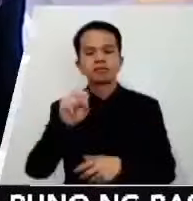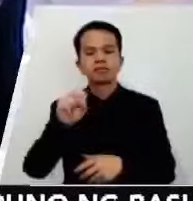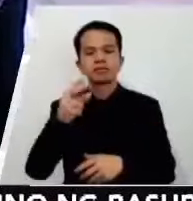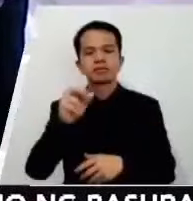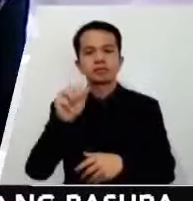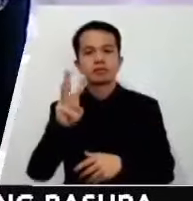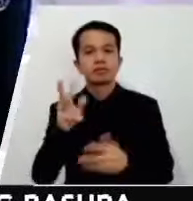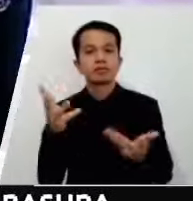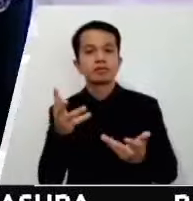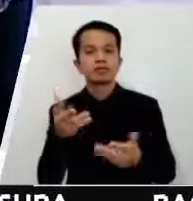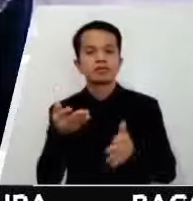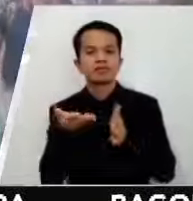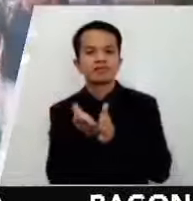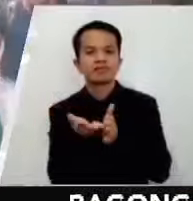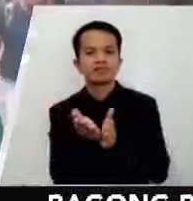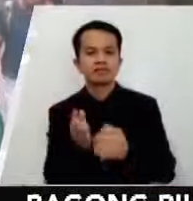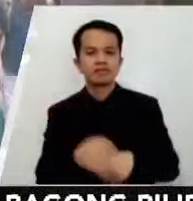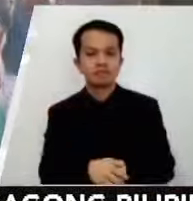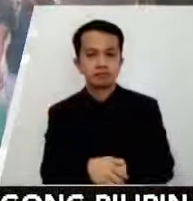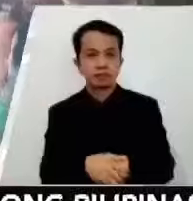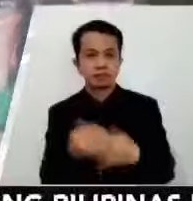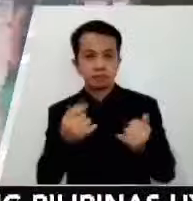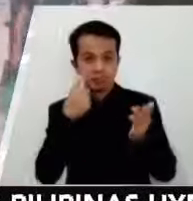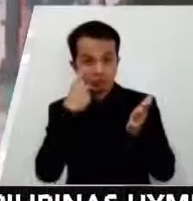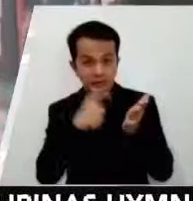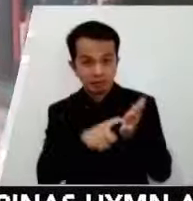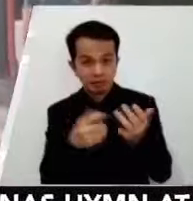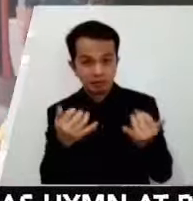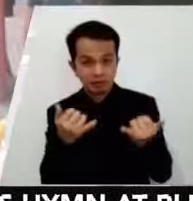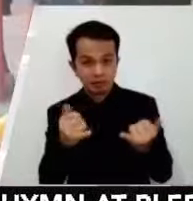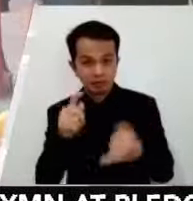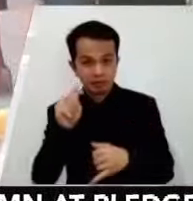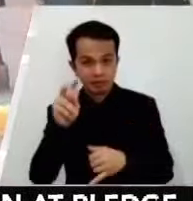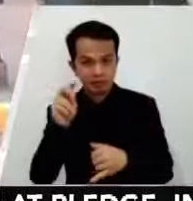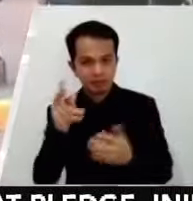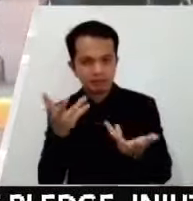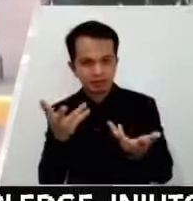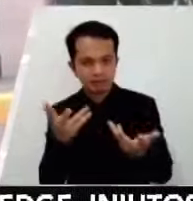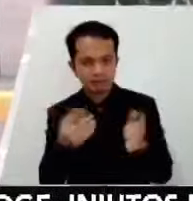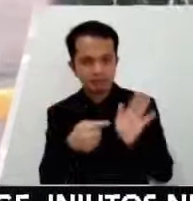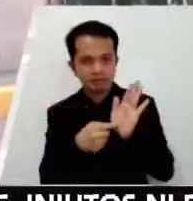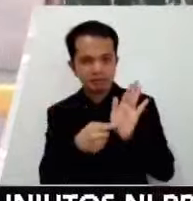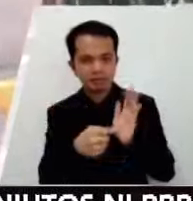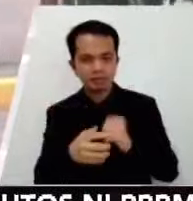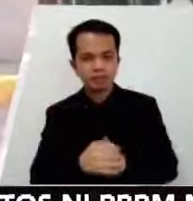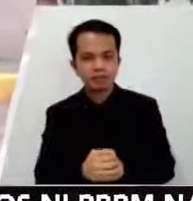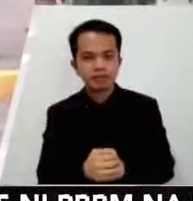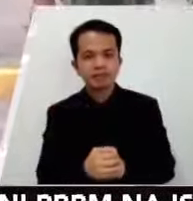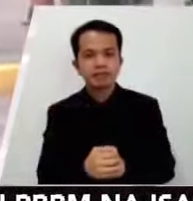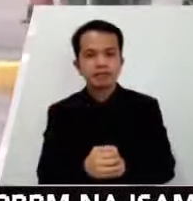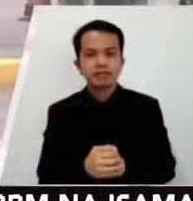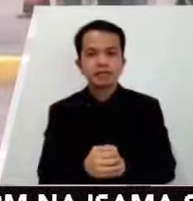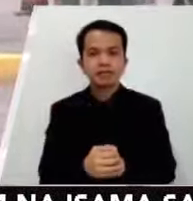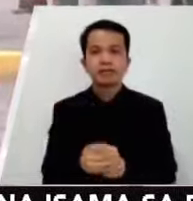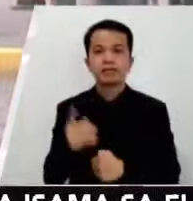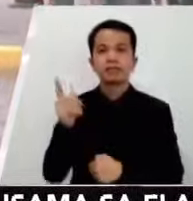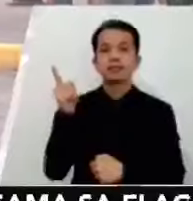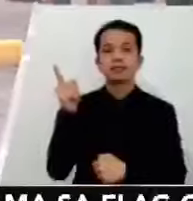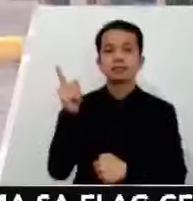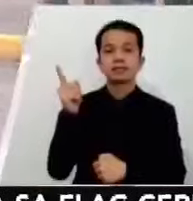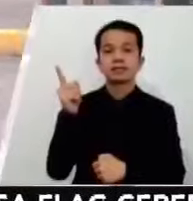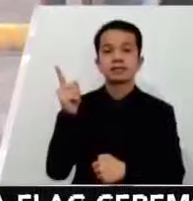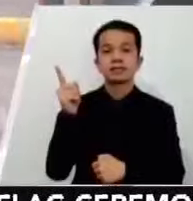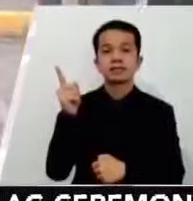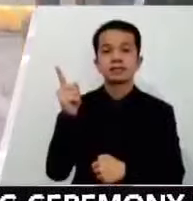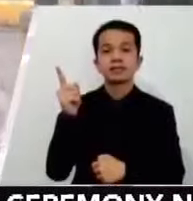Yung nakikita ho, makikita ho natin sa ating mga TV screen, pakita muna natin. Ito ho yung bahagi ng,